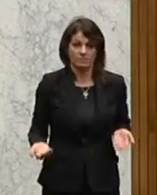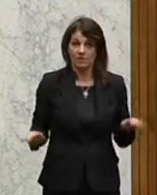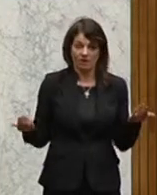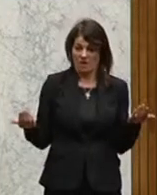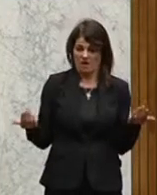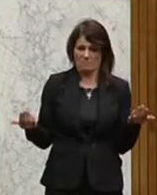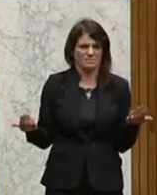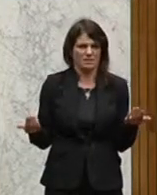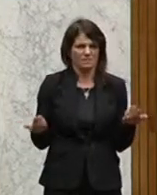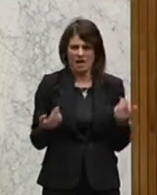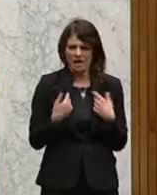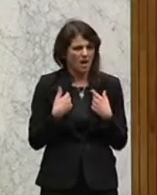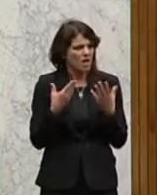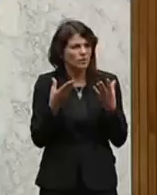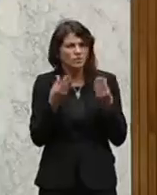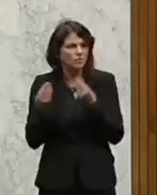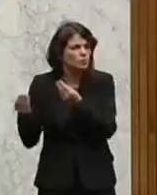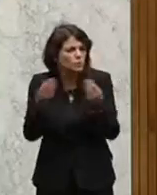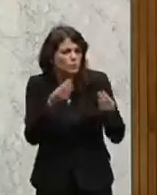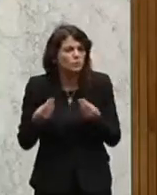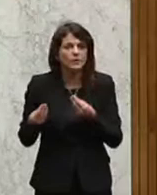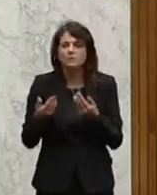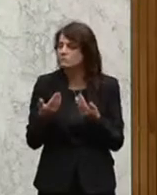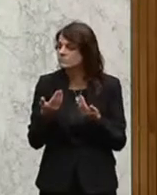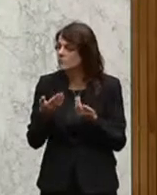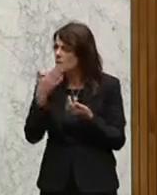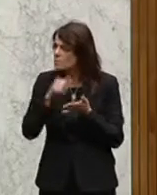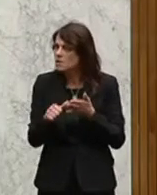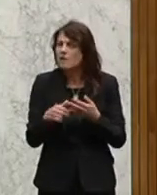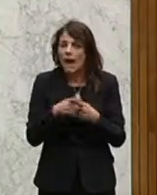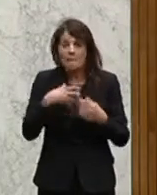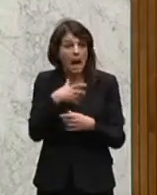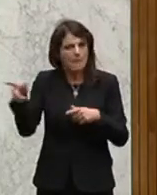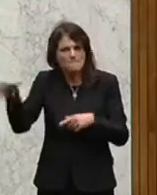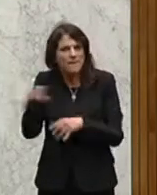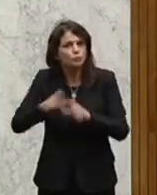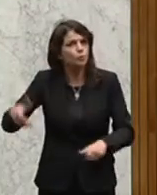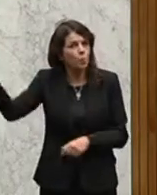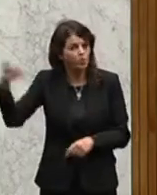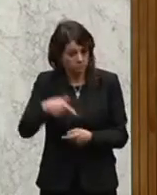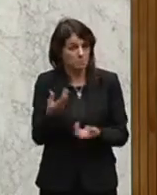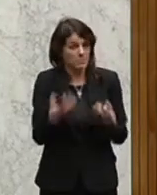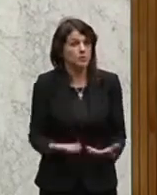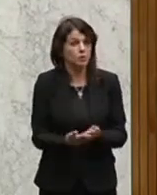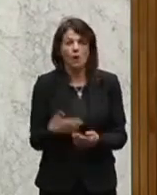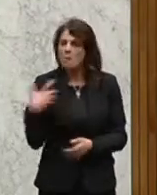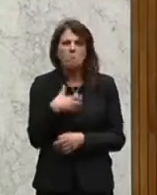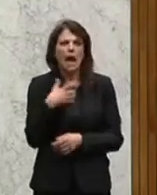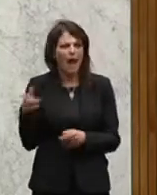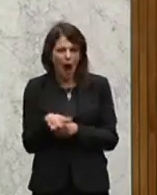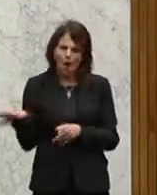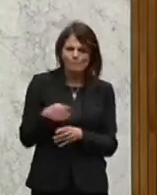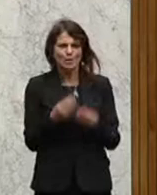ja viel zu viel unter heute hier. Die Bayern sind ja ganz essentiell mitschuldig an diese ganzen Debakel. Die Bayern haben ja